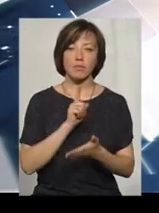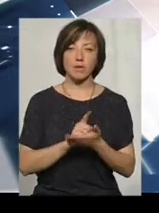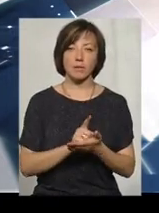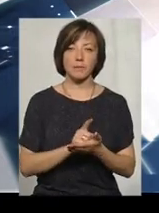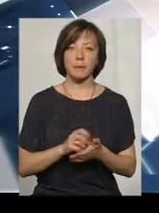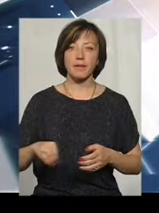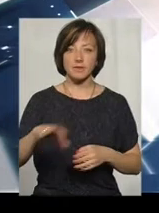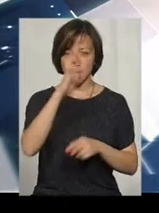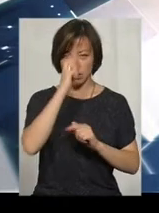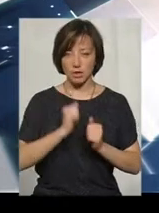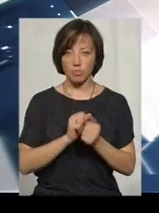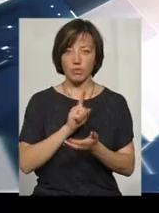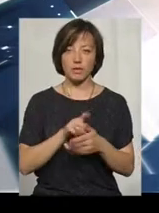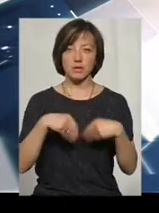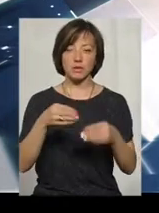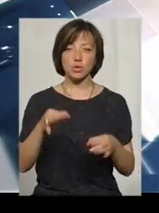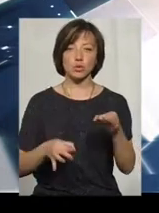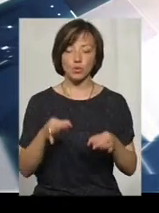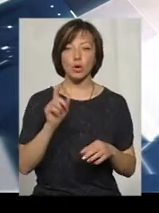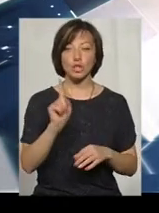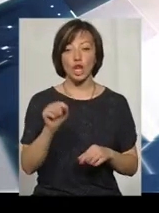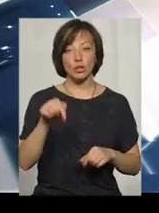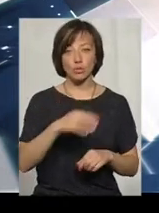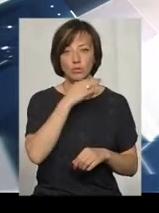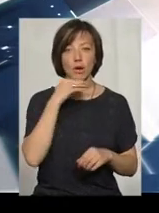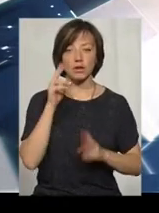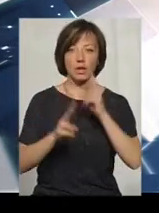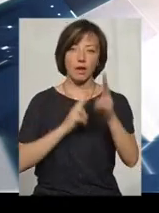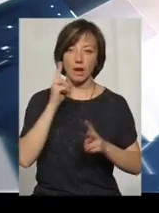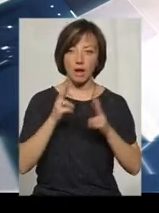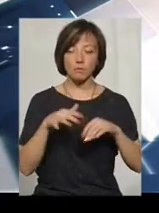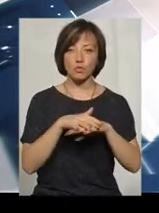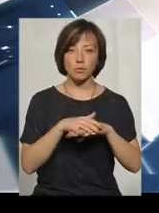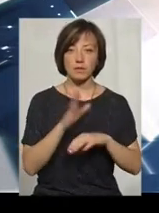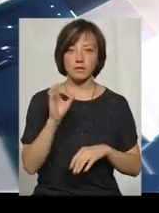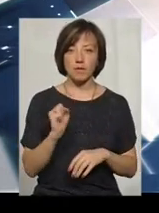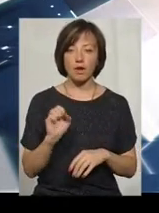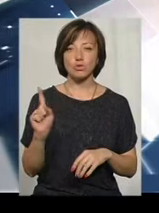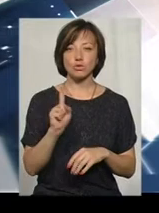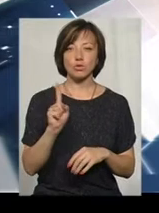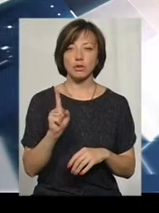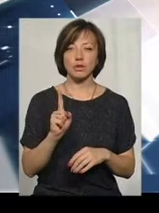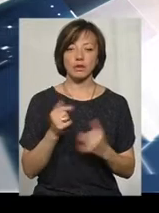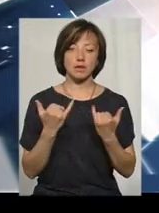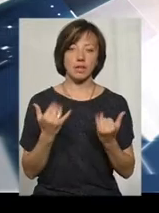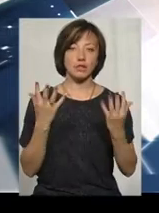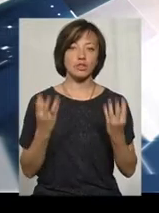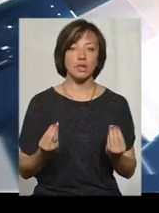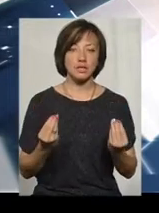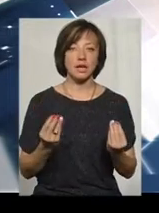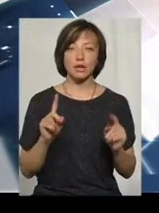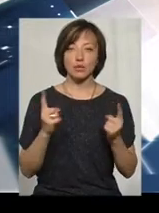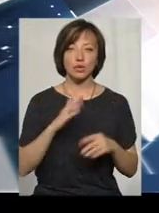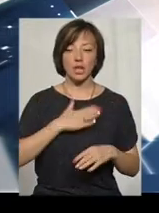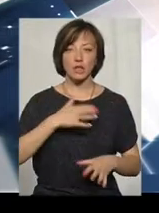всіх європейських державах, повинен ставити суд. Хоча і тут багато нарікань суспільства, що і на даний час і не дуже